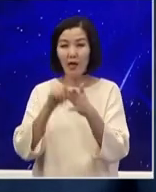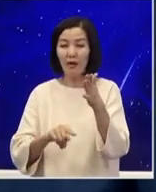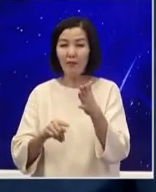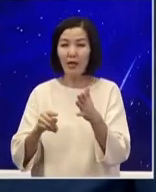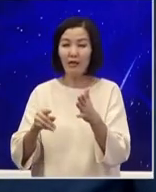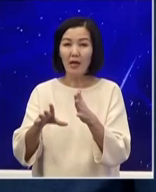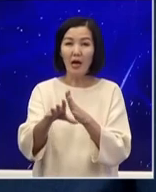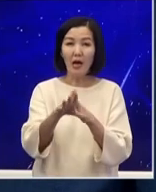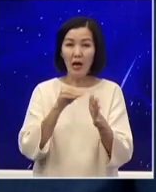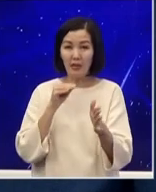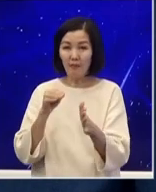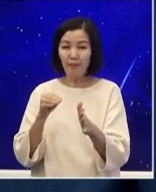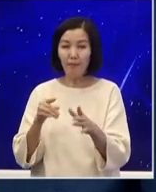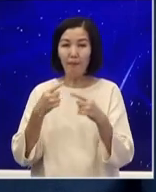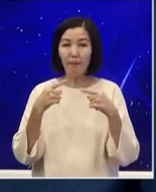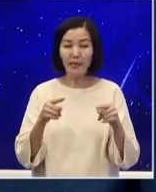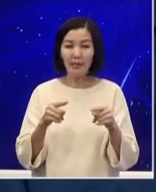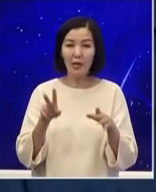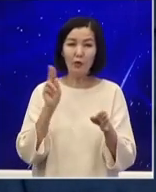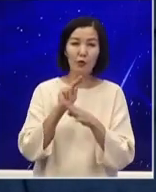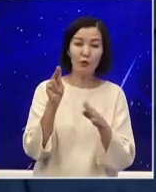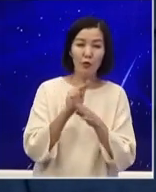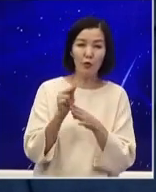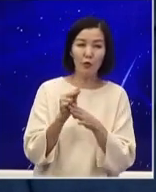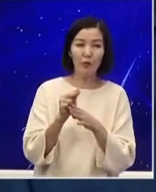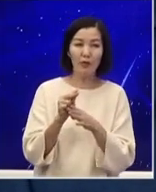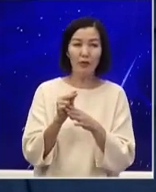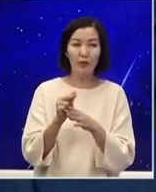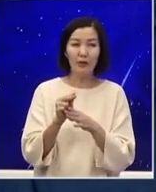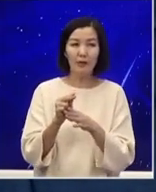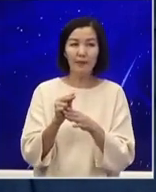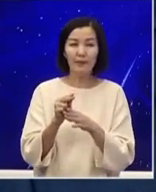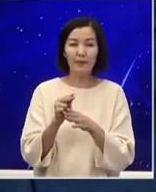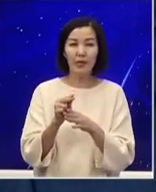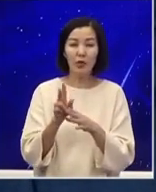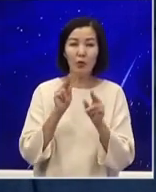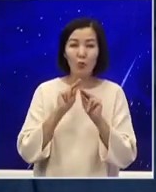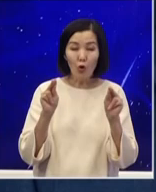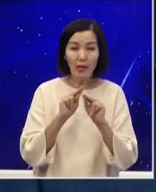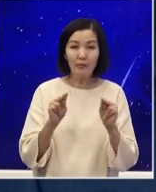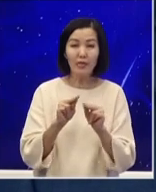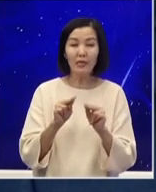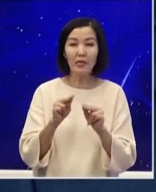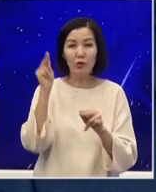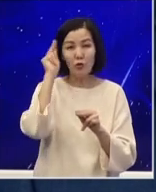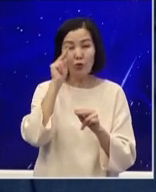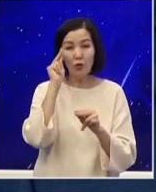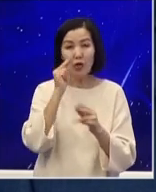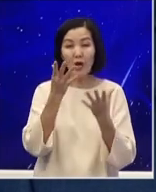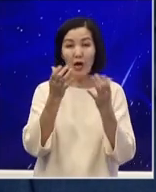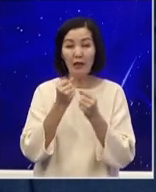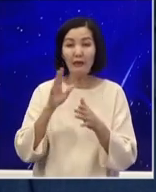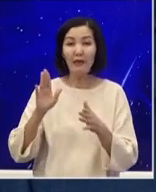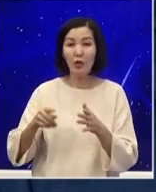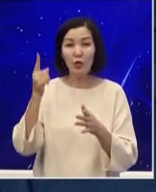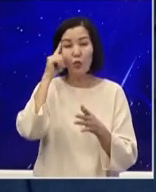үлкен оң әсерін береді. Отырып, осындай білікті мамандардан, ұстаздардан тәлім алғаннан кейін, ол екі бастан. Себебі